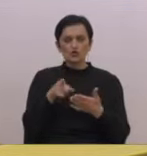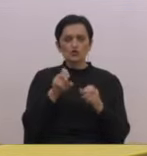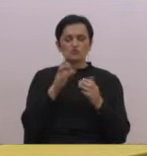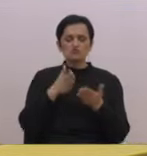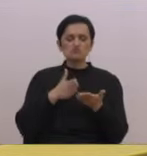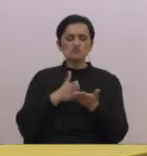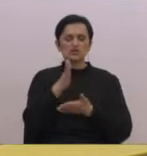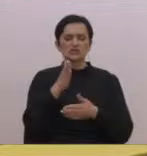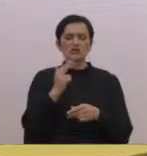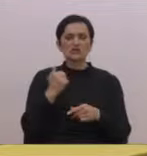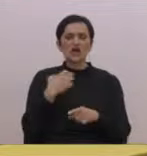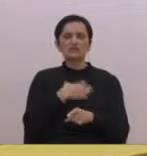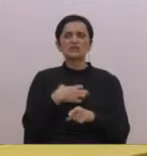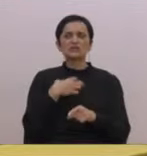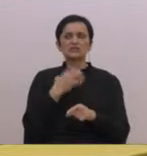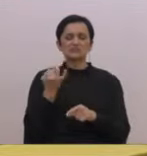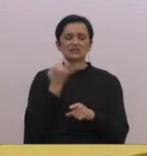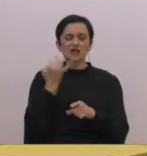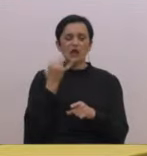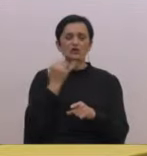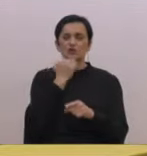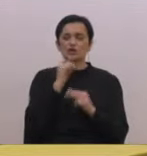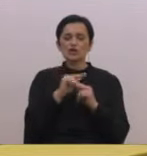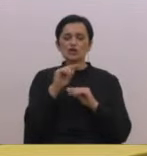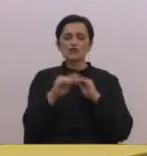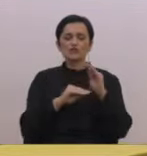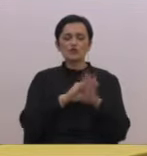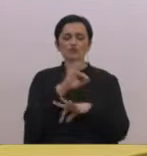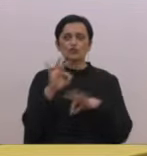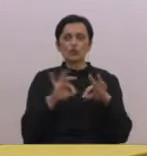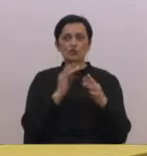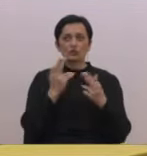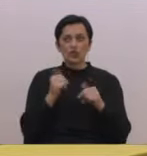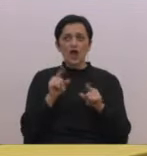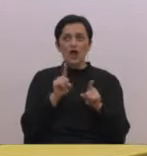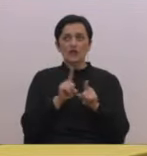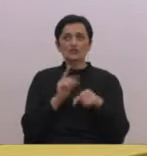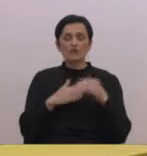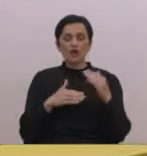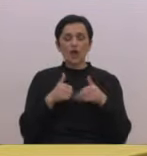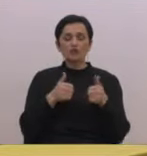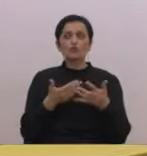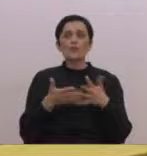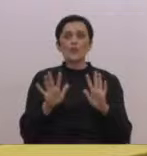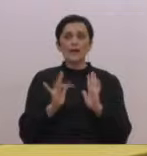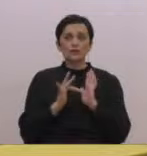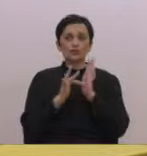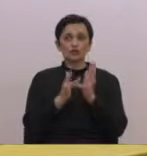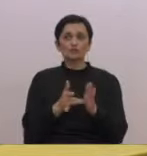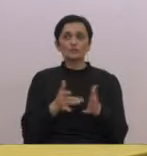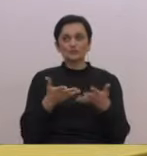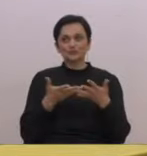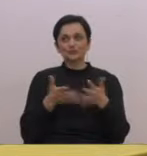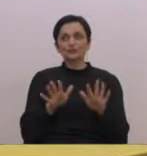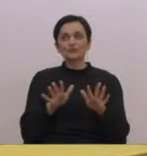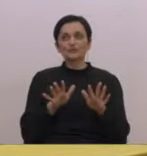და ძალიან საინტერესო ინფრასტრუქტურული პროექტი, ასევე რა თქმა უნდა ხელს უწყობს მეტ ტურიზმს,